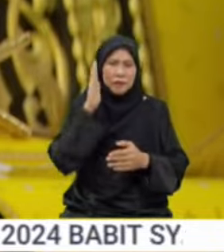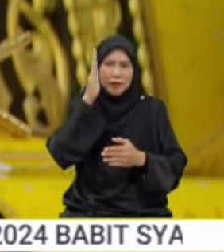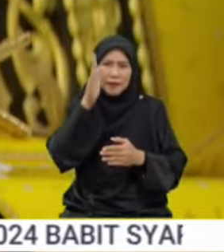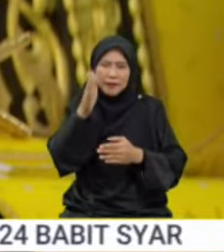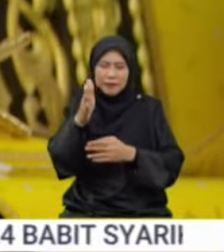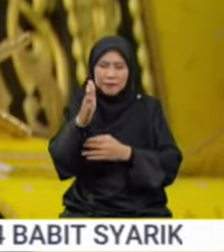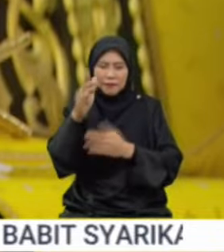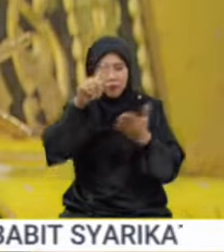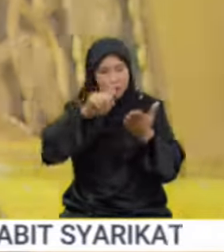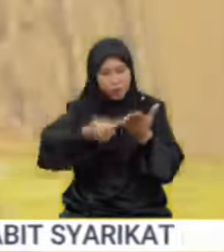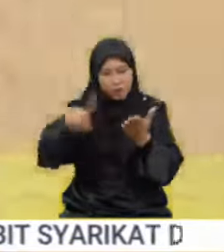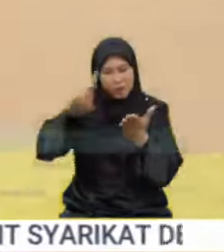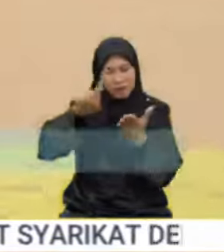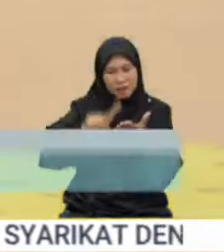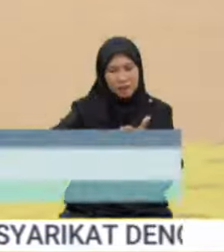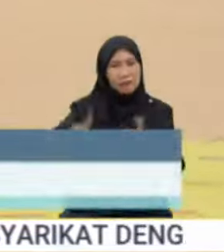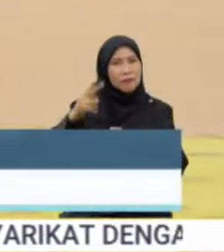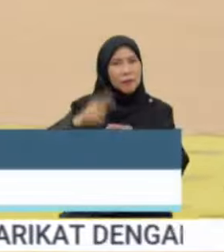satu persatu.